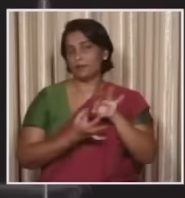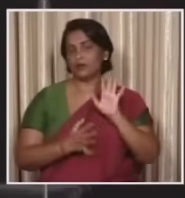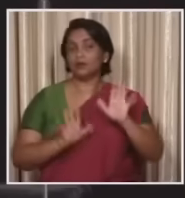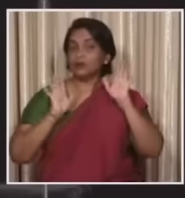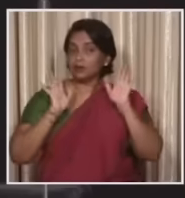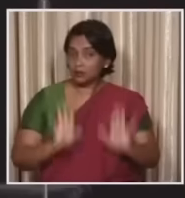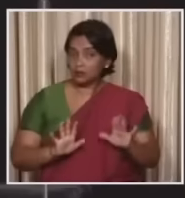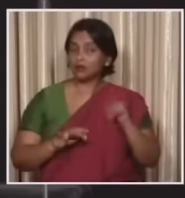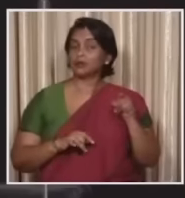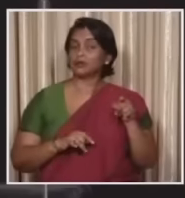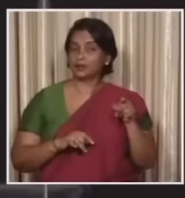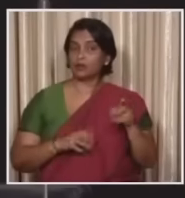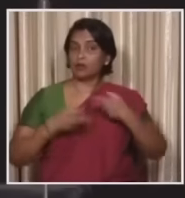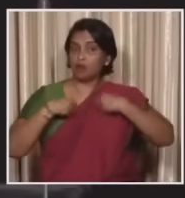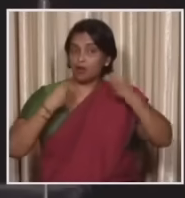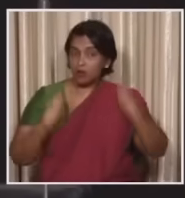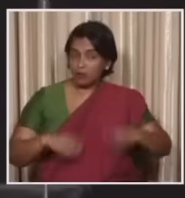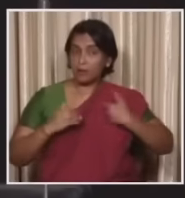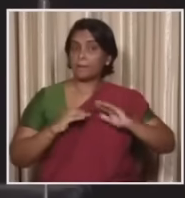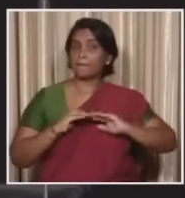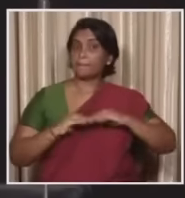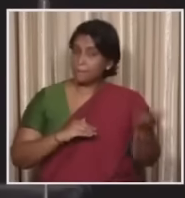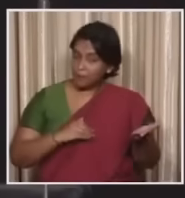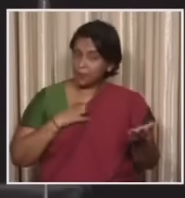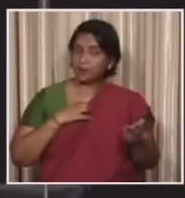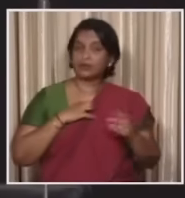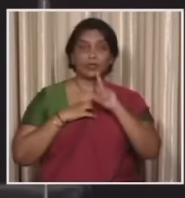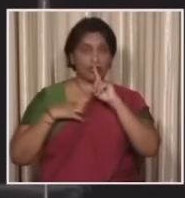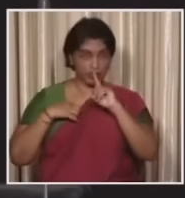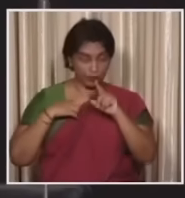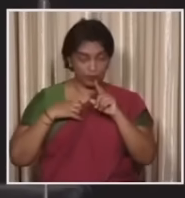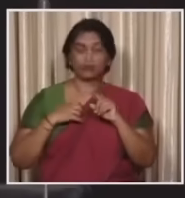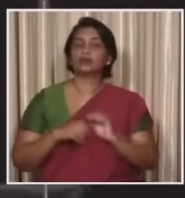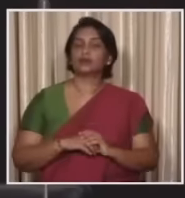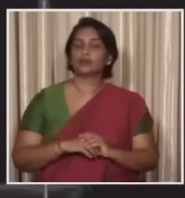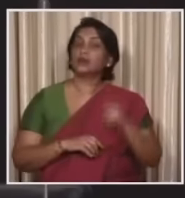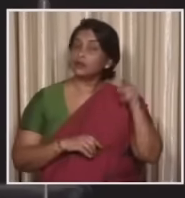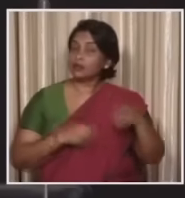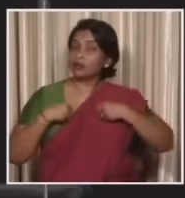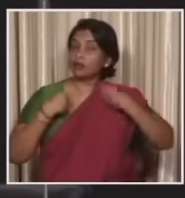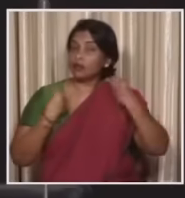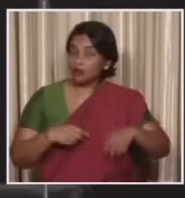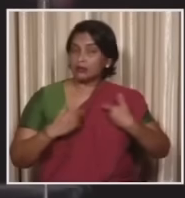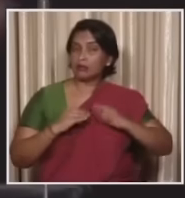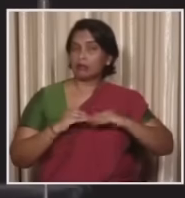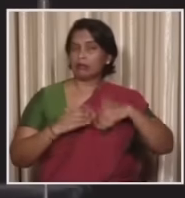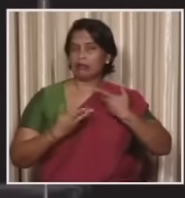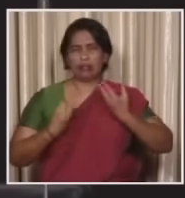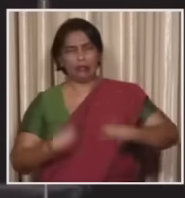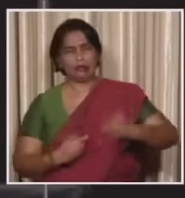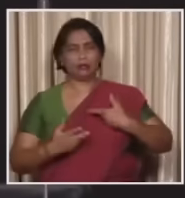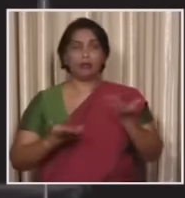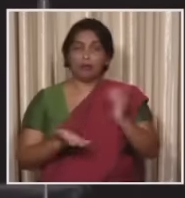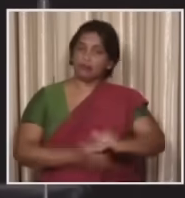හැබැයි පරදුනාට පස්සේ කියනවා නම් ඒ පරදුනාට පස්සේ නැවත වතාවක් අරගලය